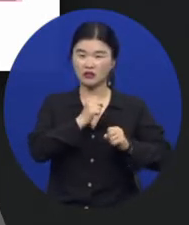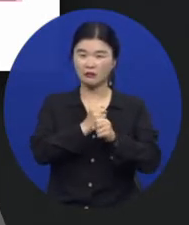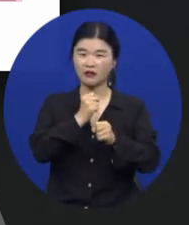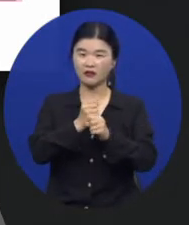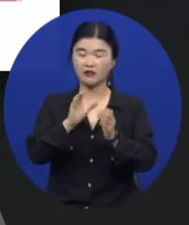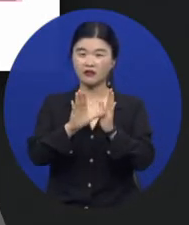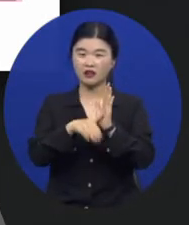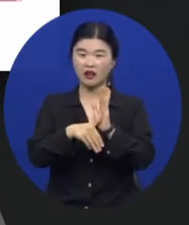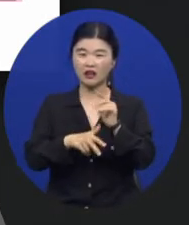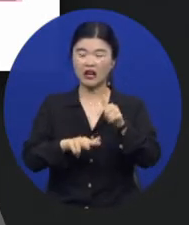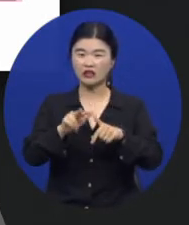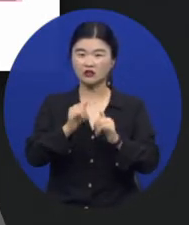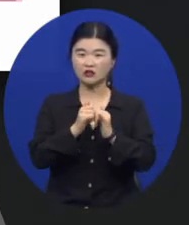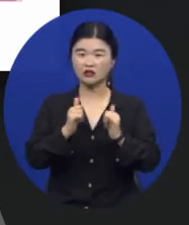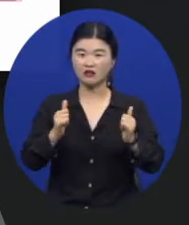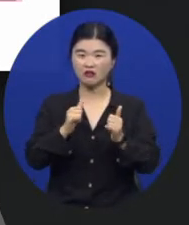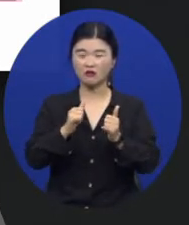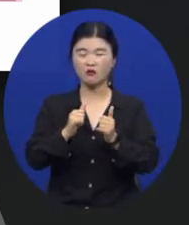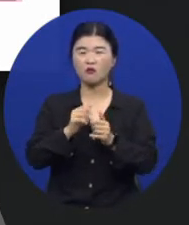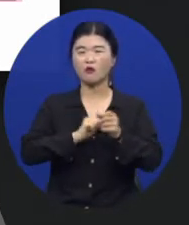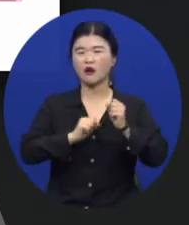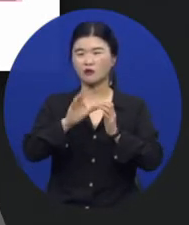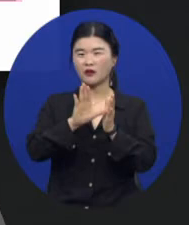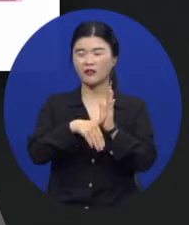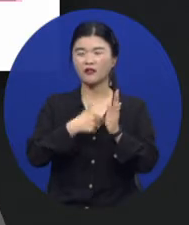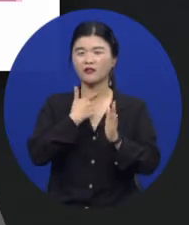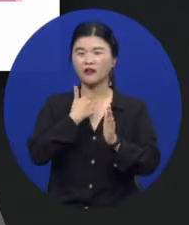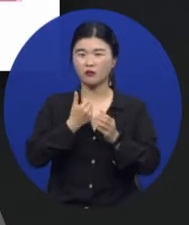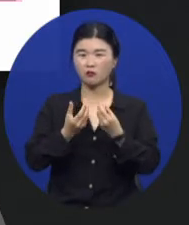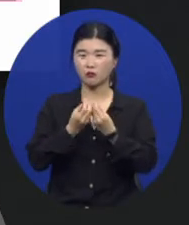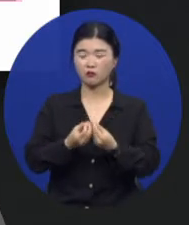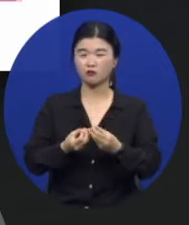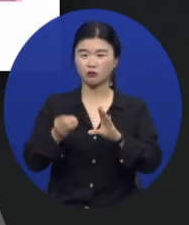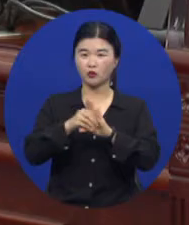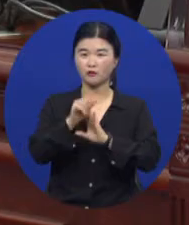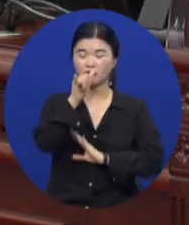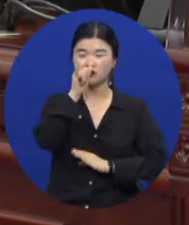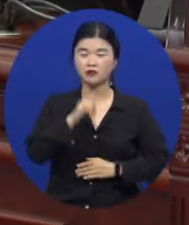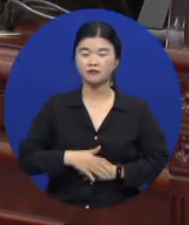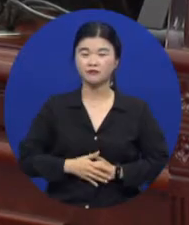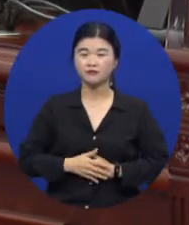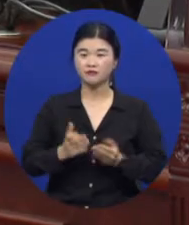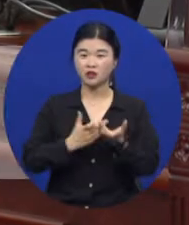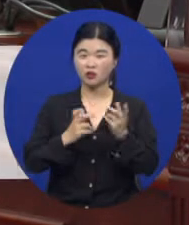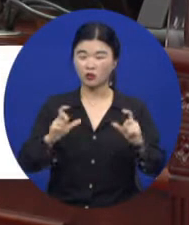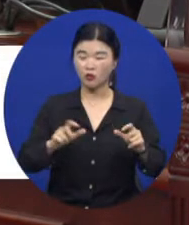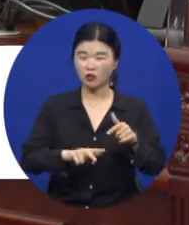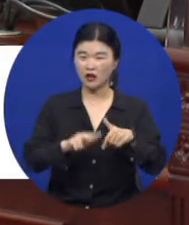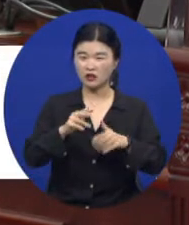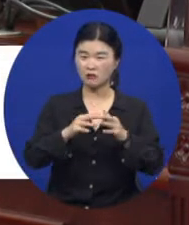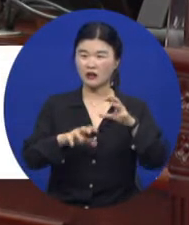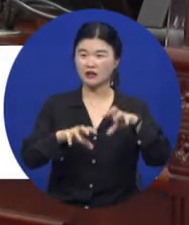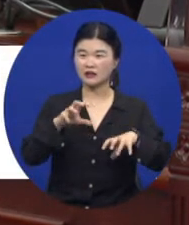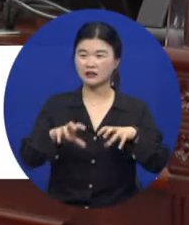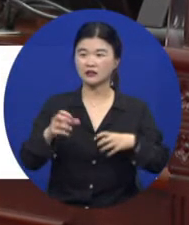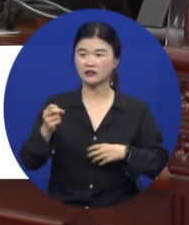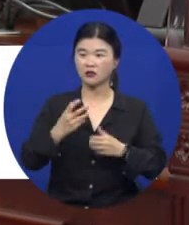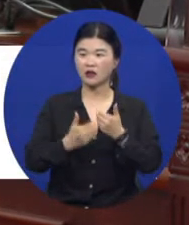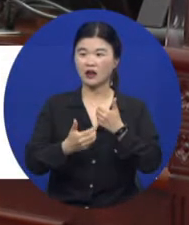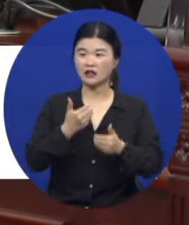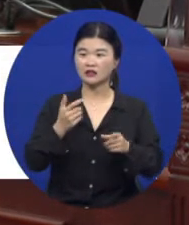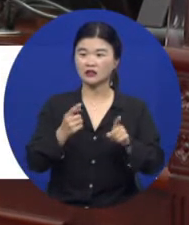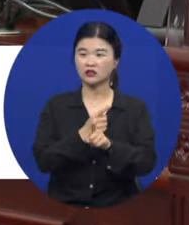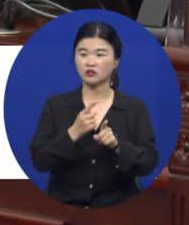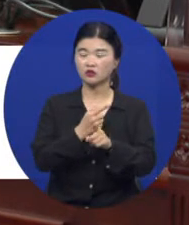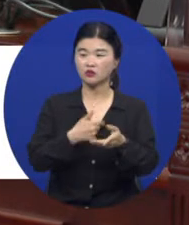관련한 강정 주민들의 활동기록 사업도 지원하는 내용이 포함됐습니다. 제주도와 강정마을 간 강정마을 갈등 치유